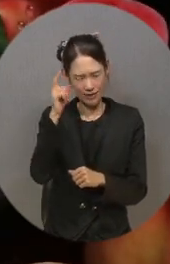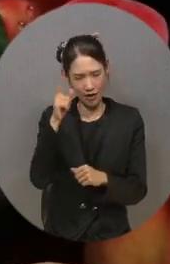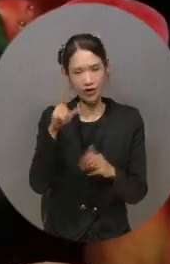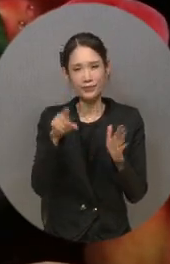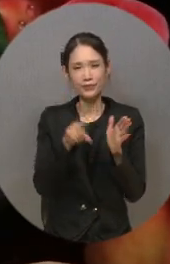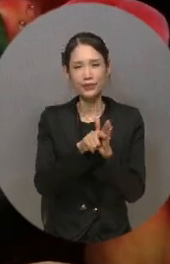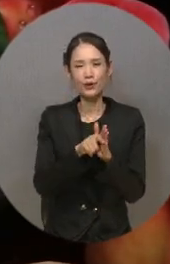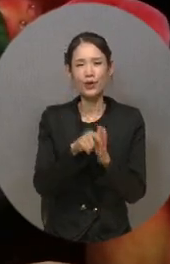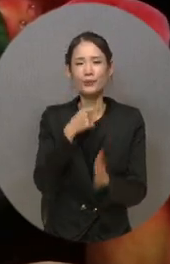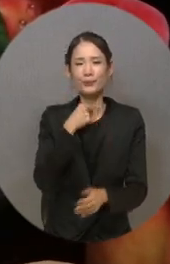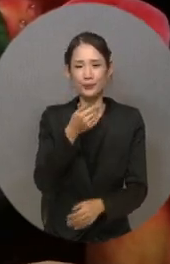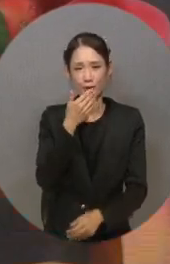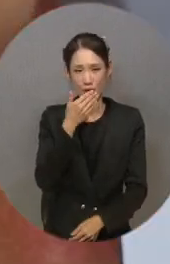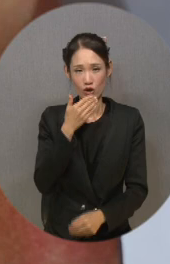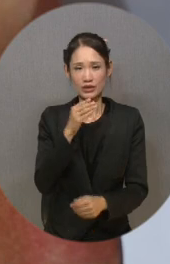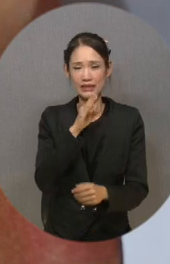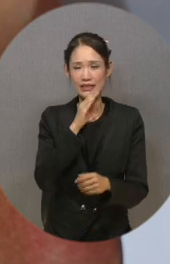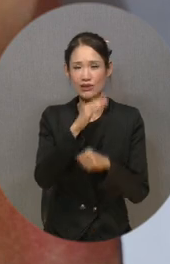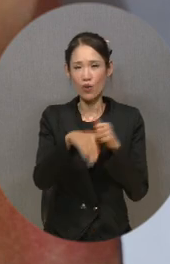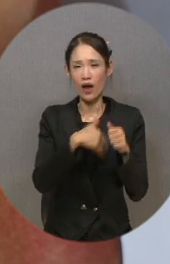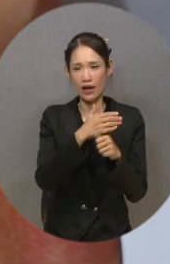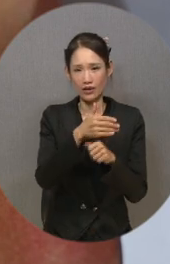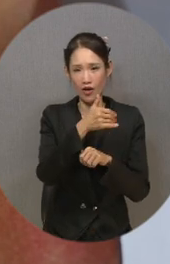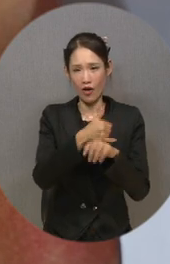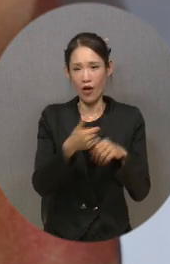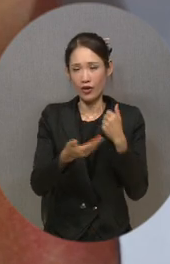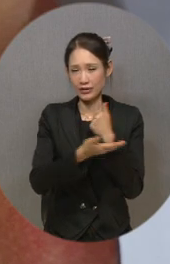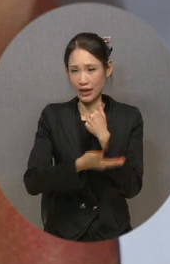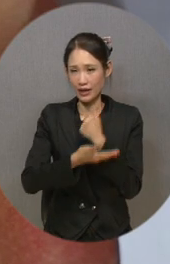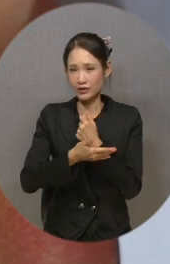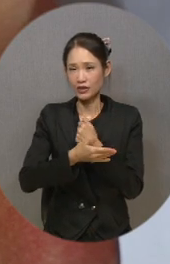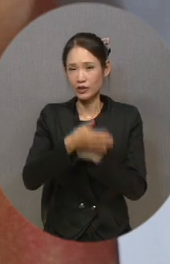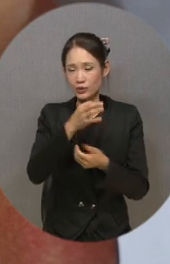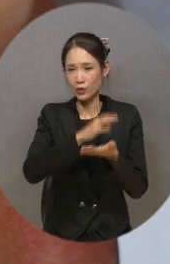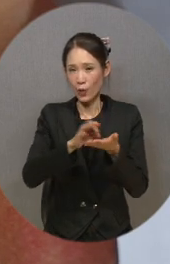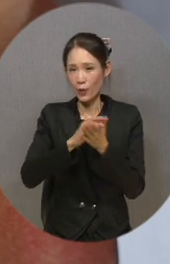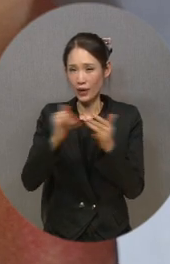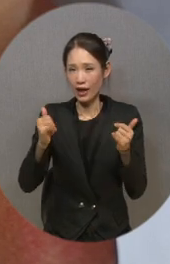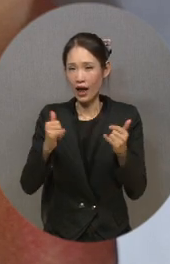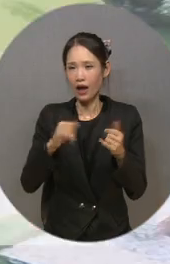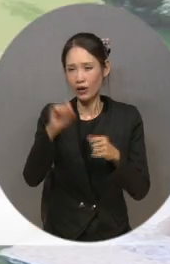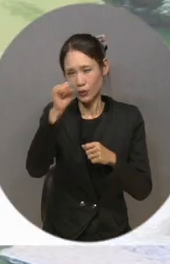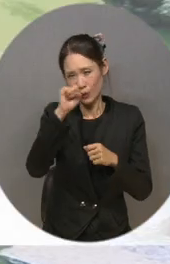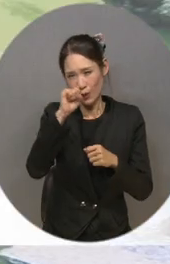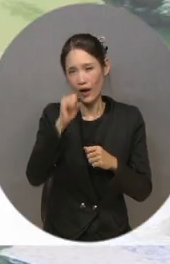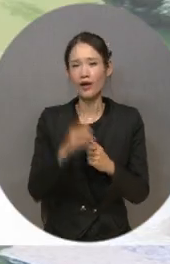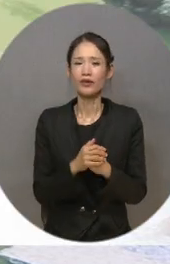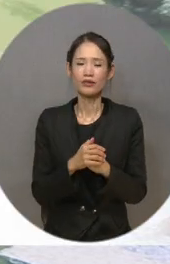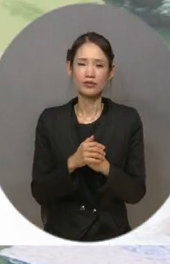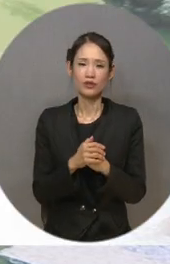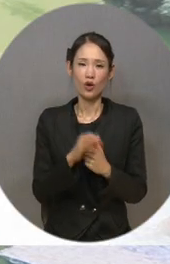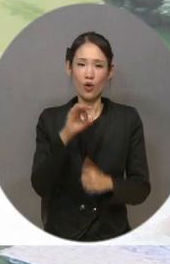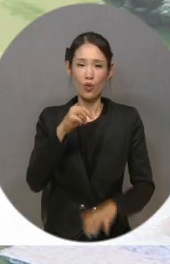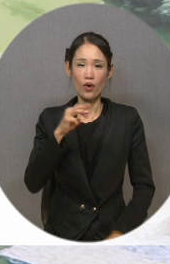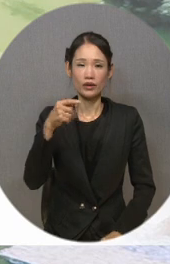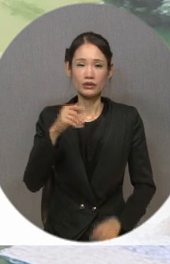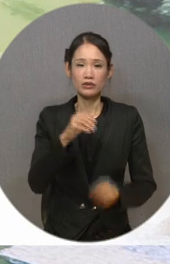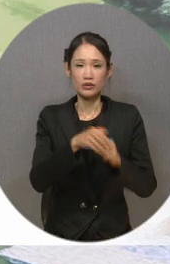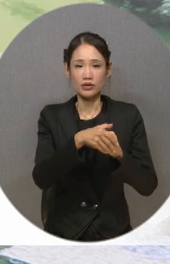있는 친환경 농업으로 재배해 소비자들의 선호도가 높습니다 지금 월등